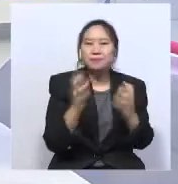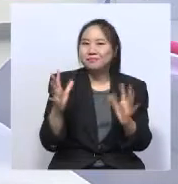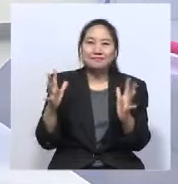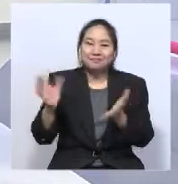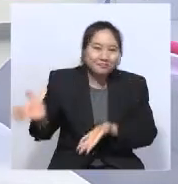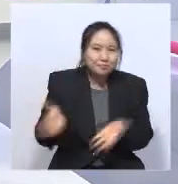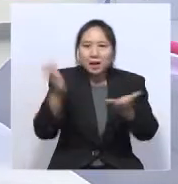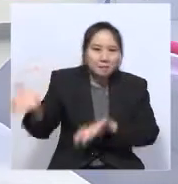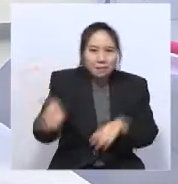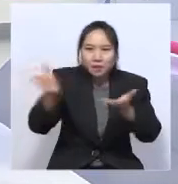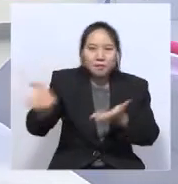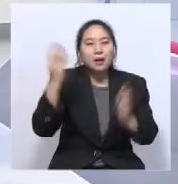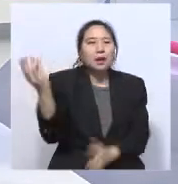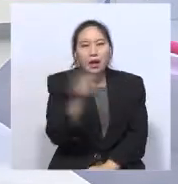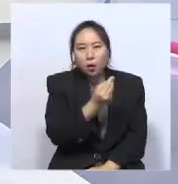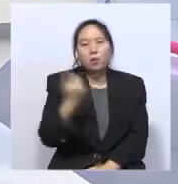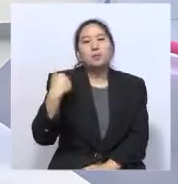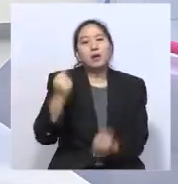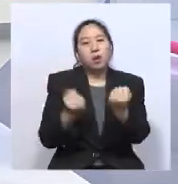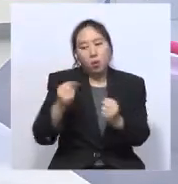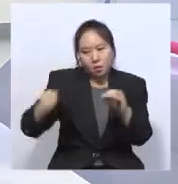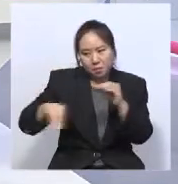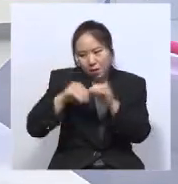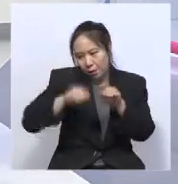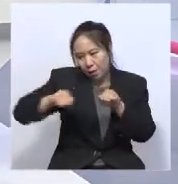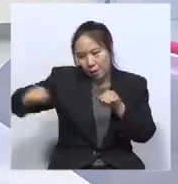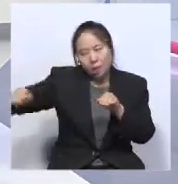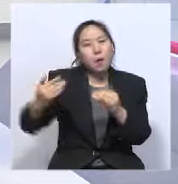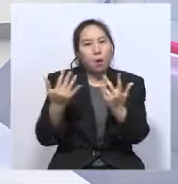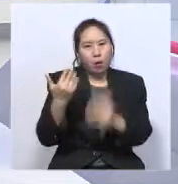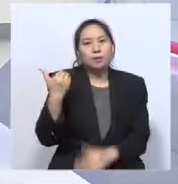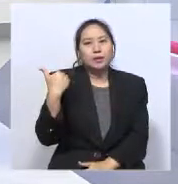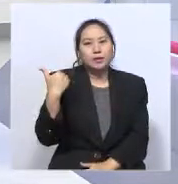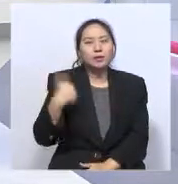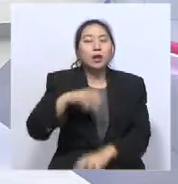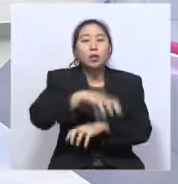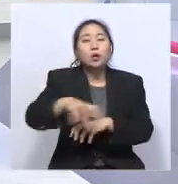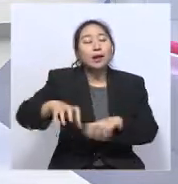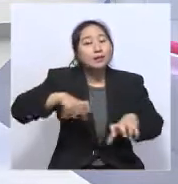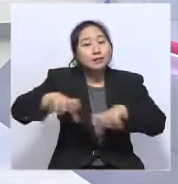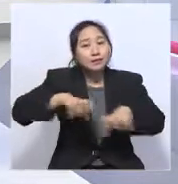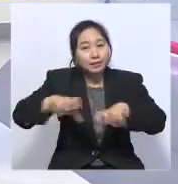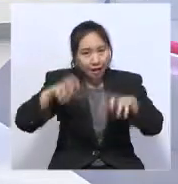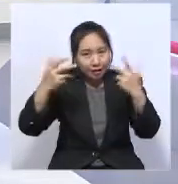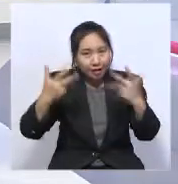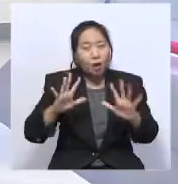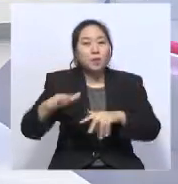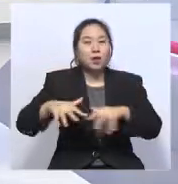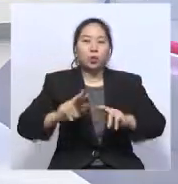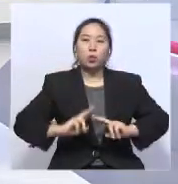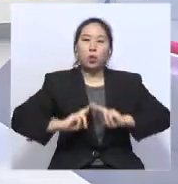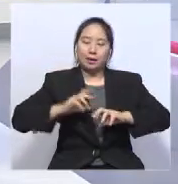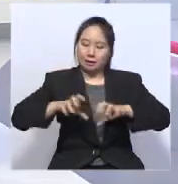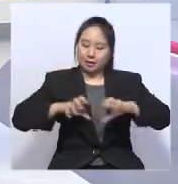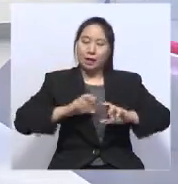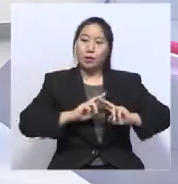ายคนค่อนข้างเร็วแล้วก็มีระบบมีรถเสริมเนี่ยค่อนข้างพร้อมทีเดียว คือนอกจากหน่วยงานจะบริหารจัดการดีแล้วประชาชนอย่างเราก็บริหารจัด